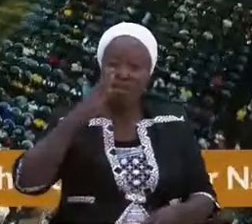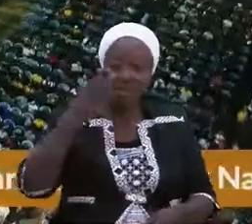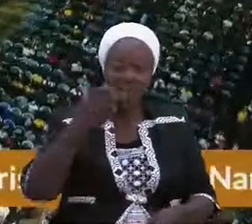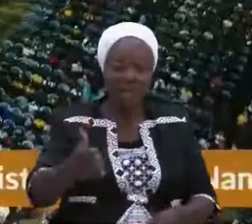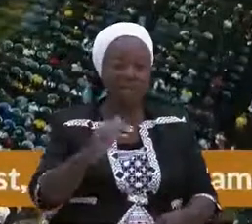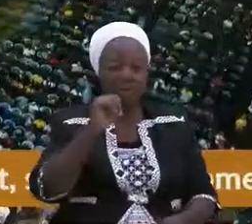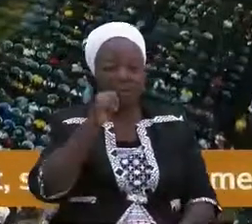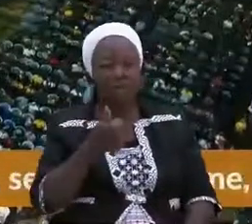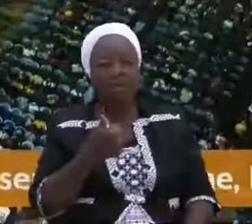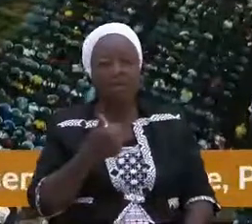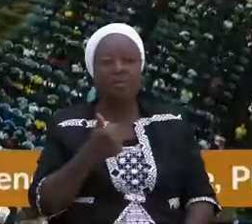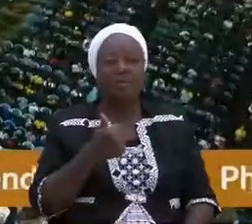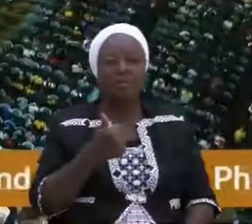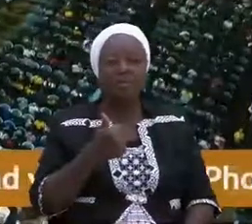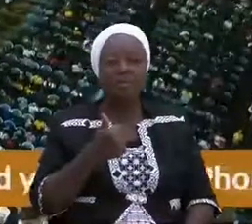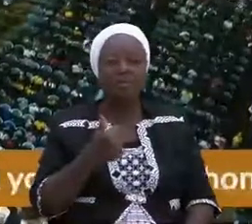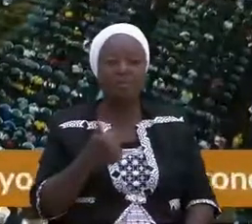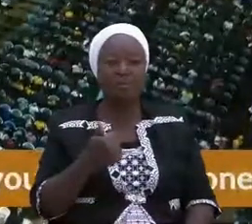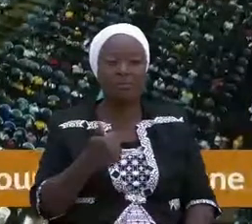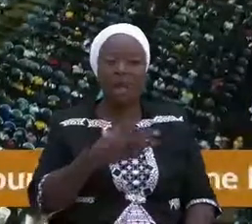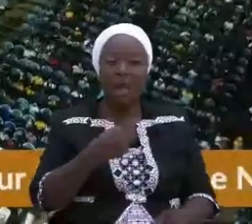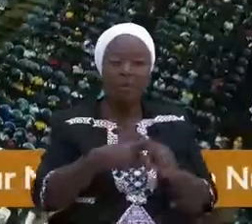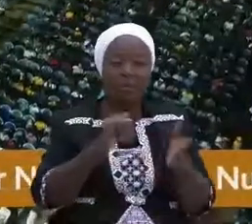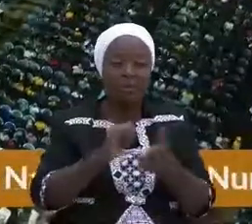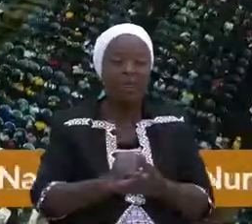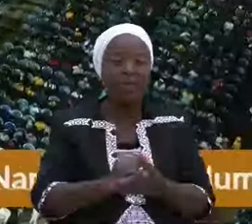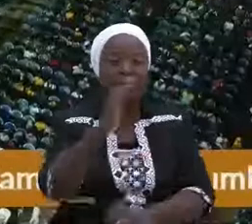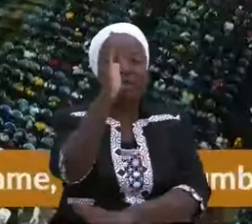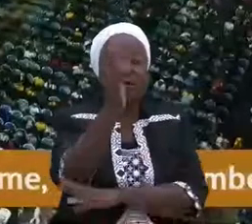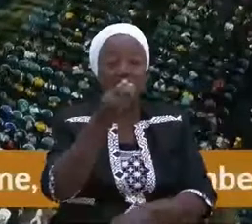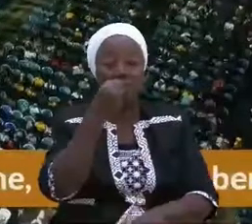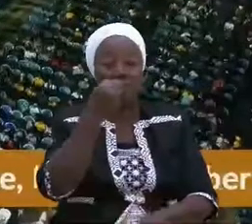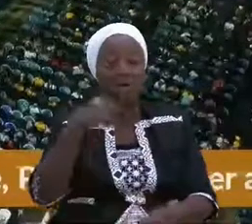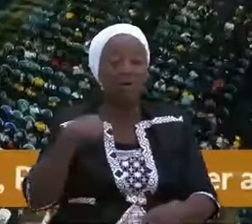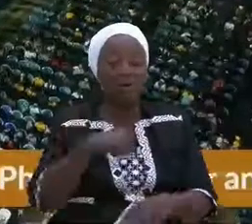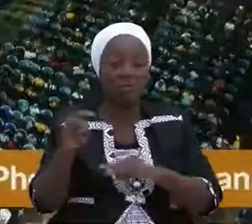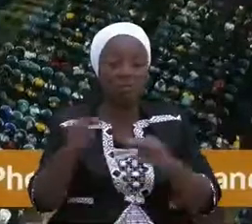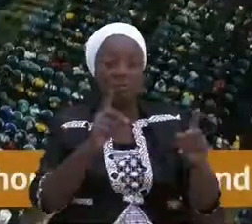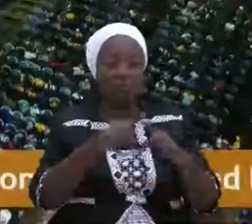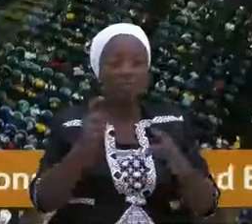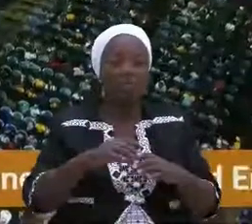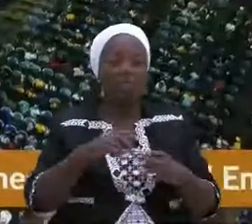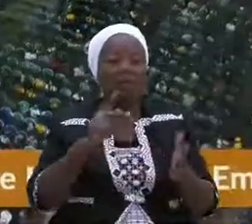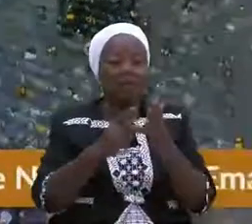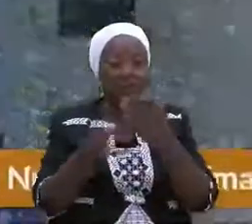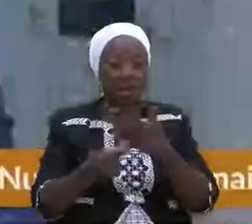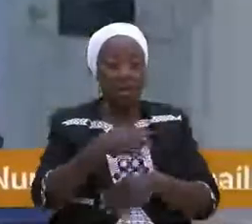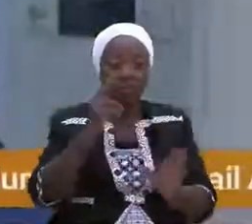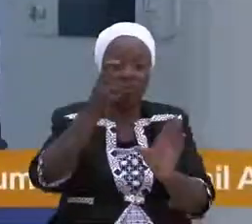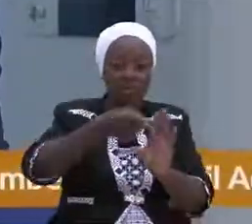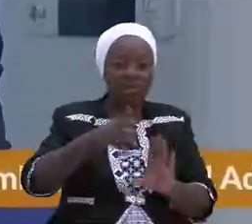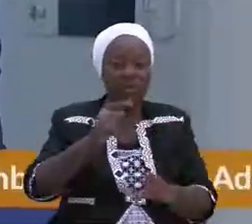Ça vous permettra de mieux comprendre et de déjeuner des